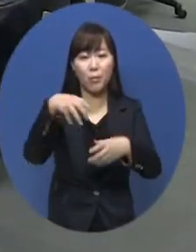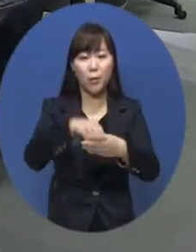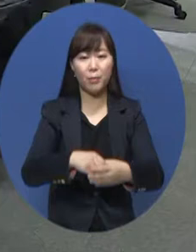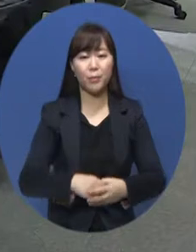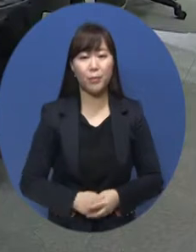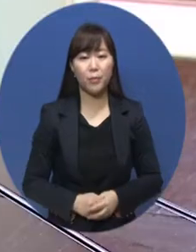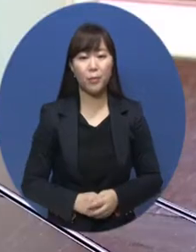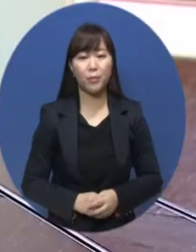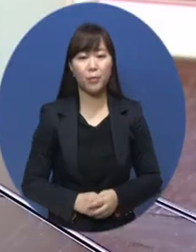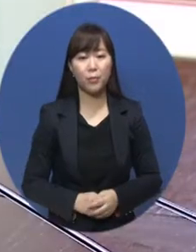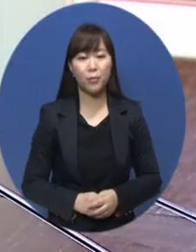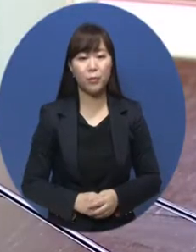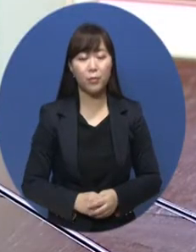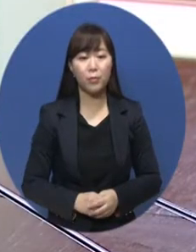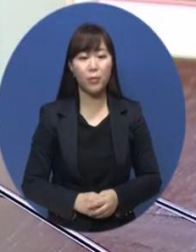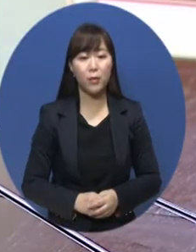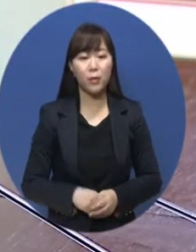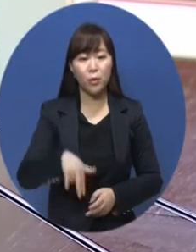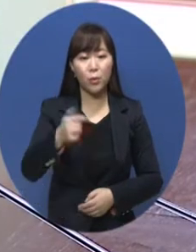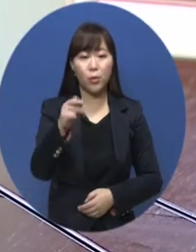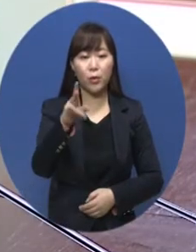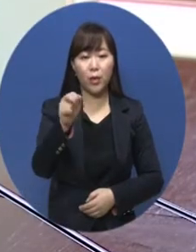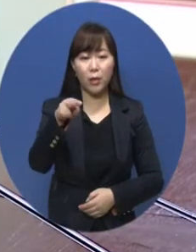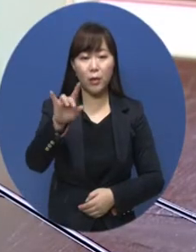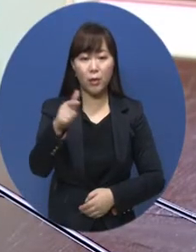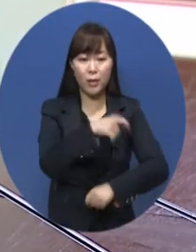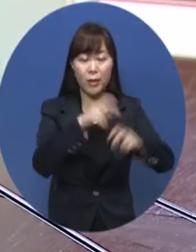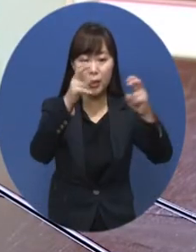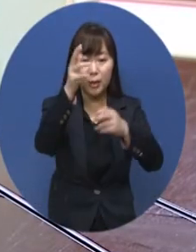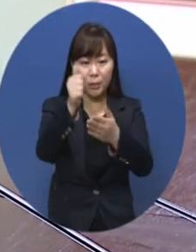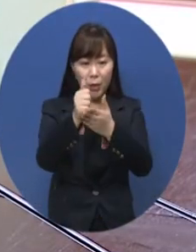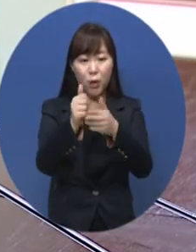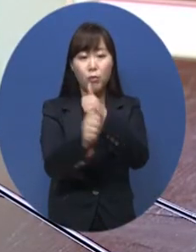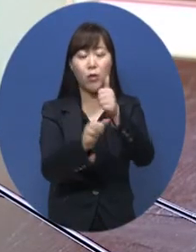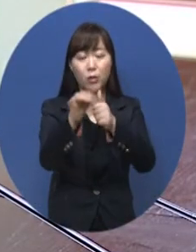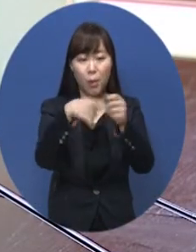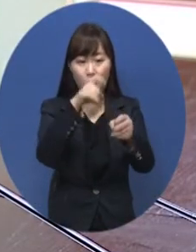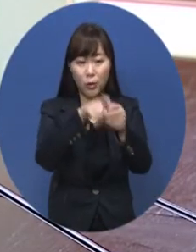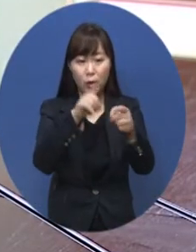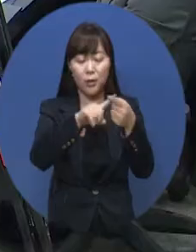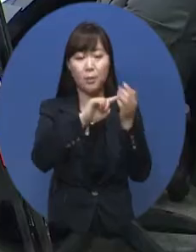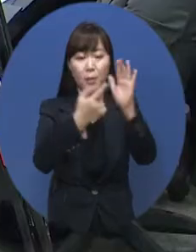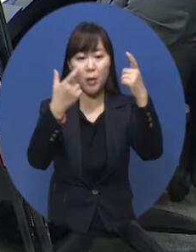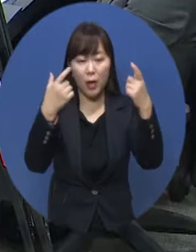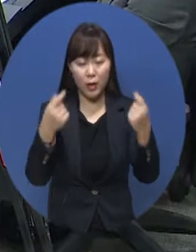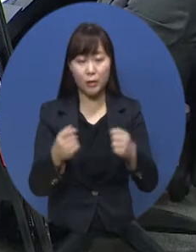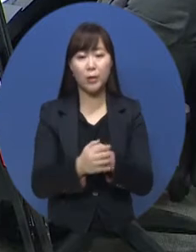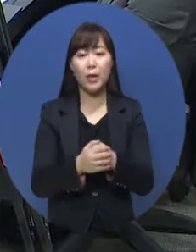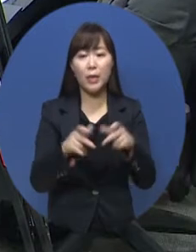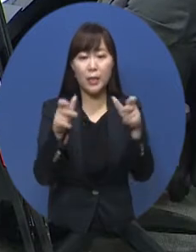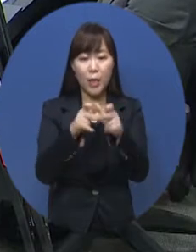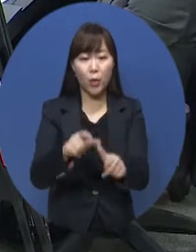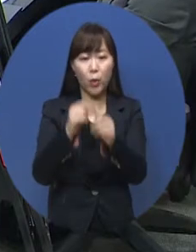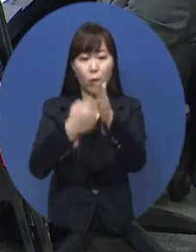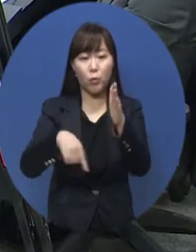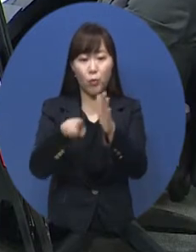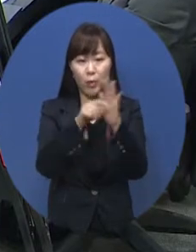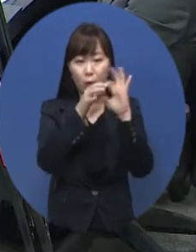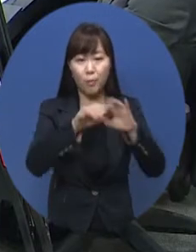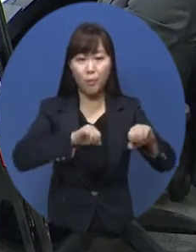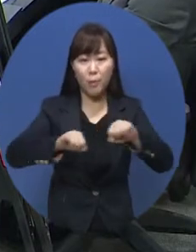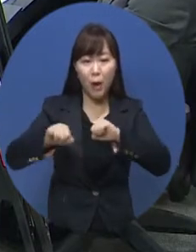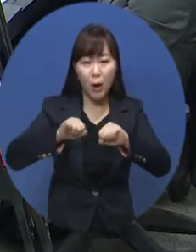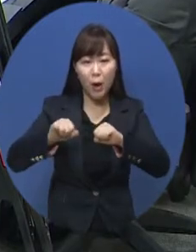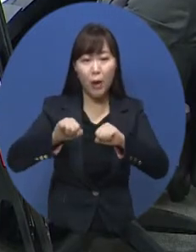포함됐습니다. 이날 조양현 이사장은 위원회 취지를 밝히는 한편 장애인 고용을 위해 지속적인 움직임에